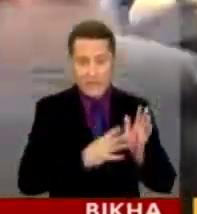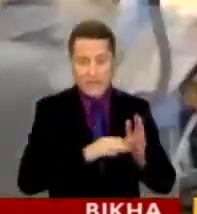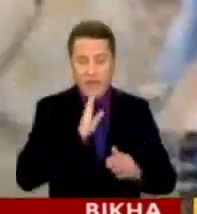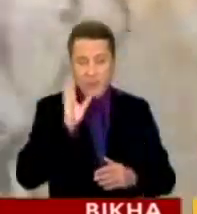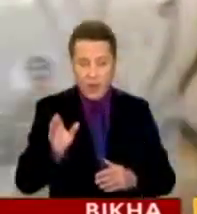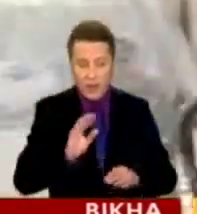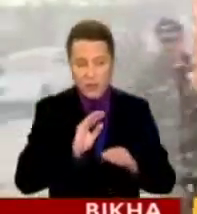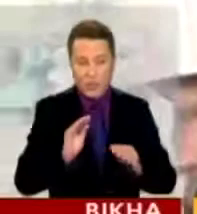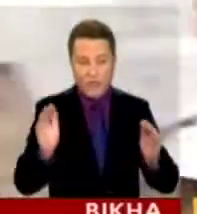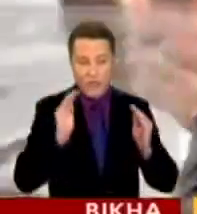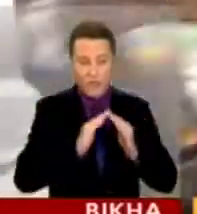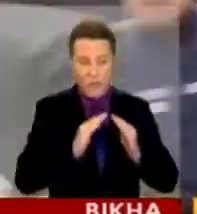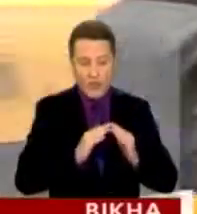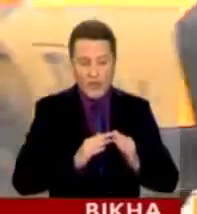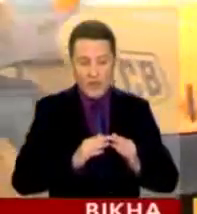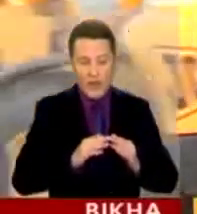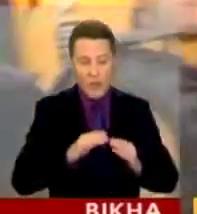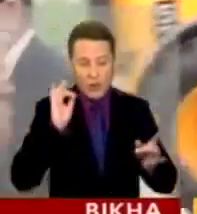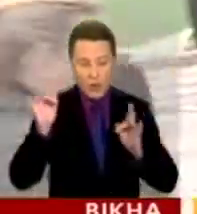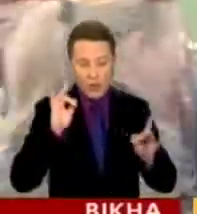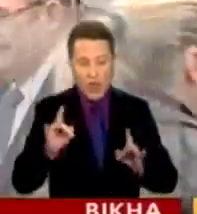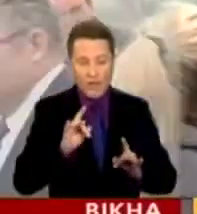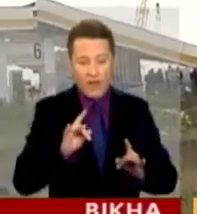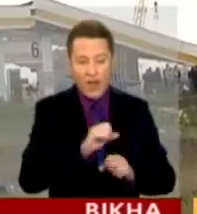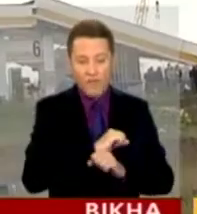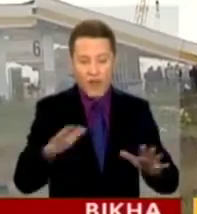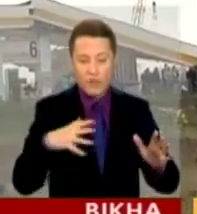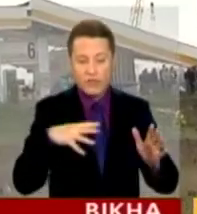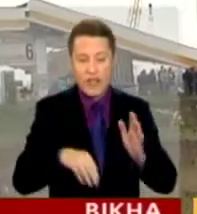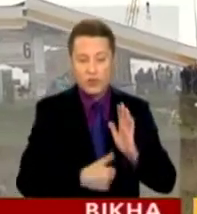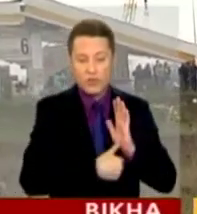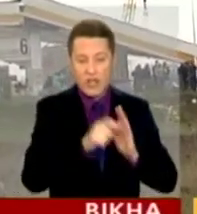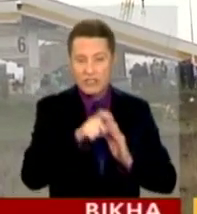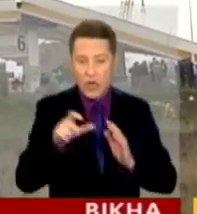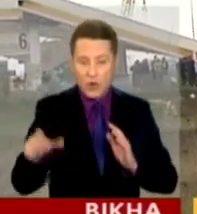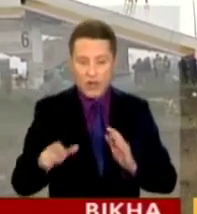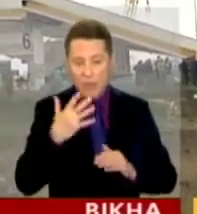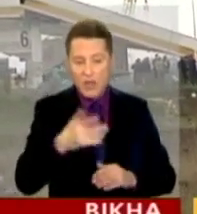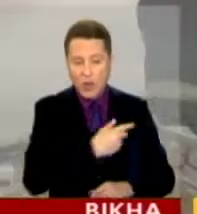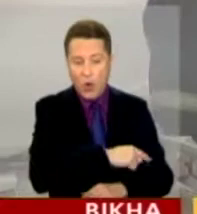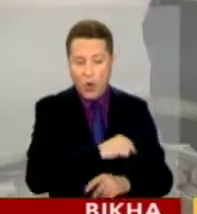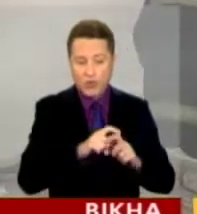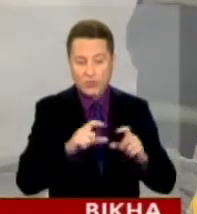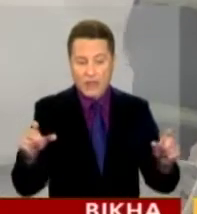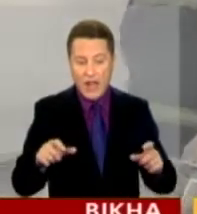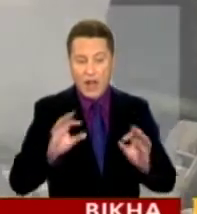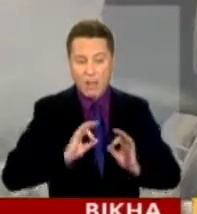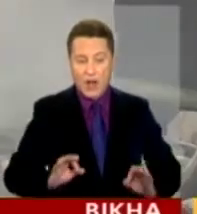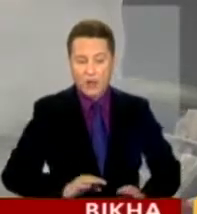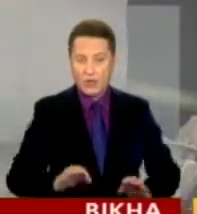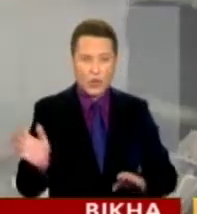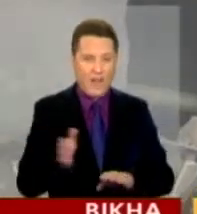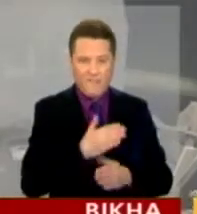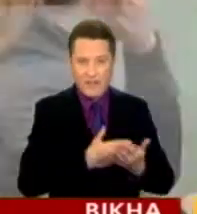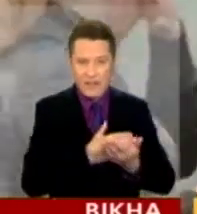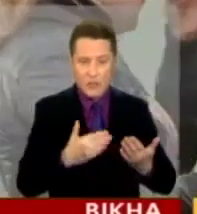будівлі АЗС-кафе пролунав вибух. Унаслідок загинуло 6 людей, ще 5 ушпитали. Прокуратура Київщини відкинула версію